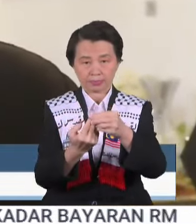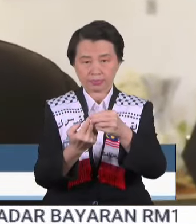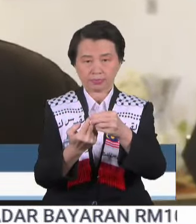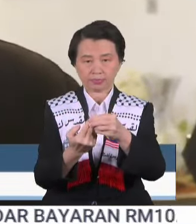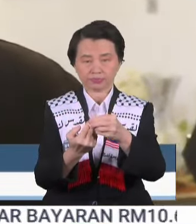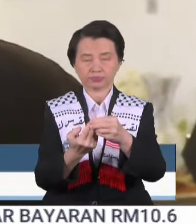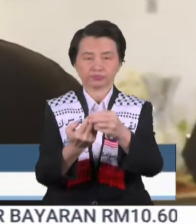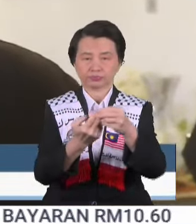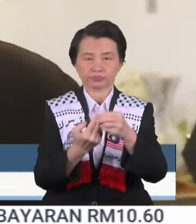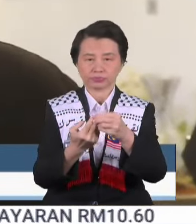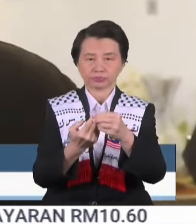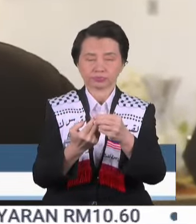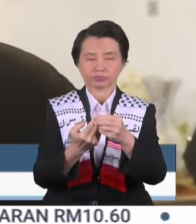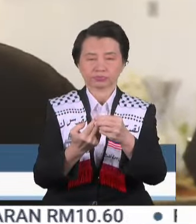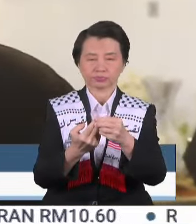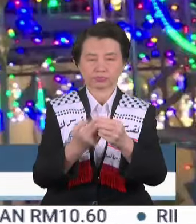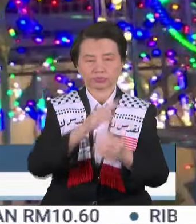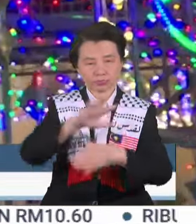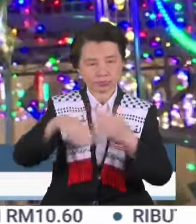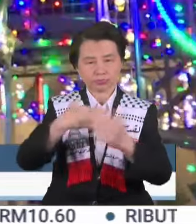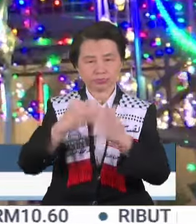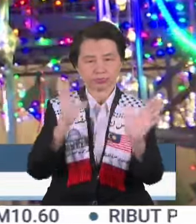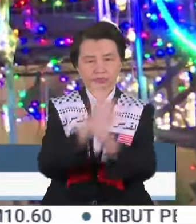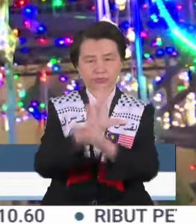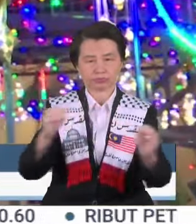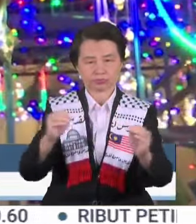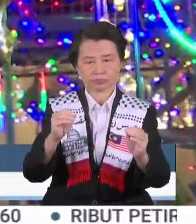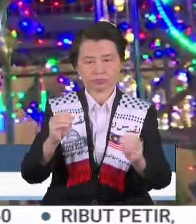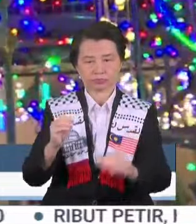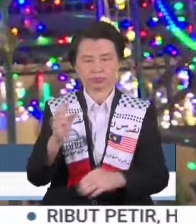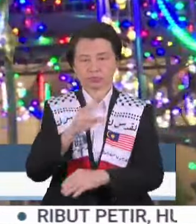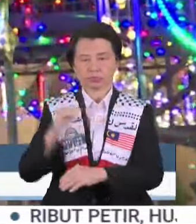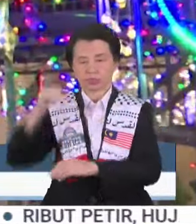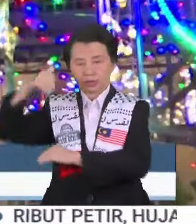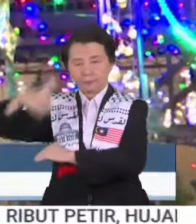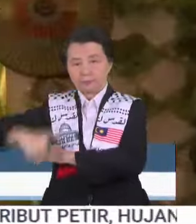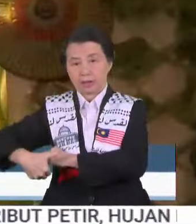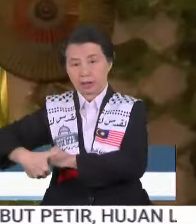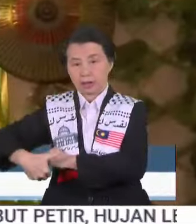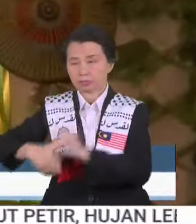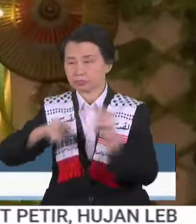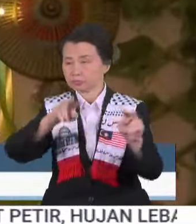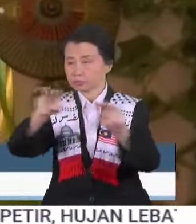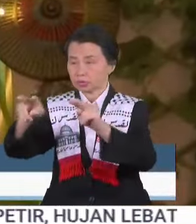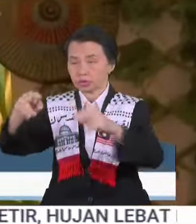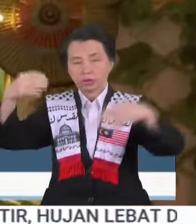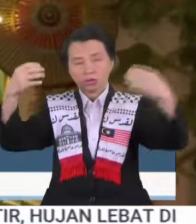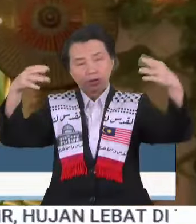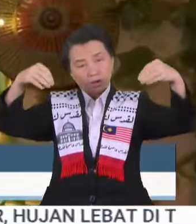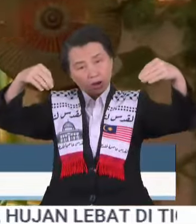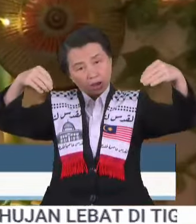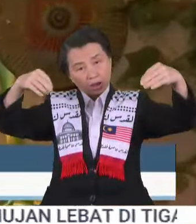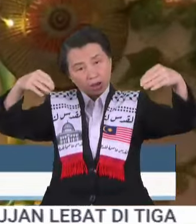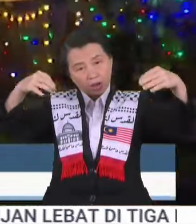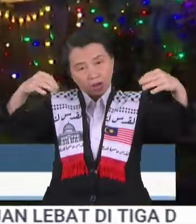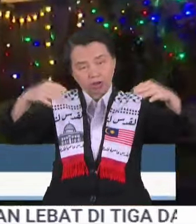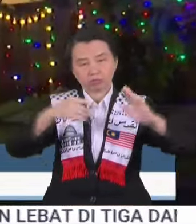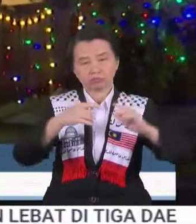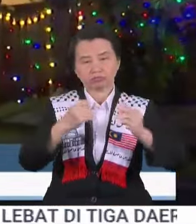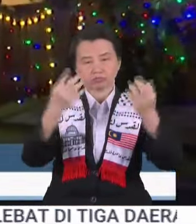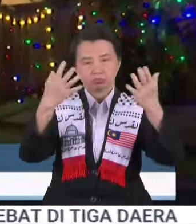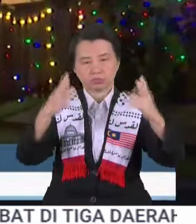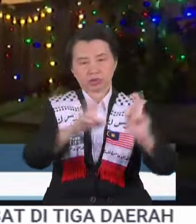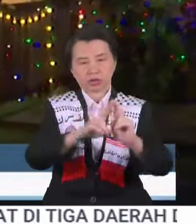di seluruh Sarawak. Di sebelah malam pula, kru tinjauan menyaksikan lampu hiasan raya memenuhi